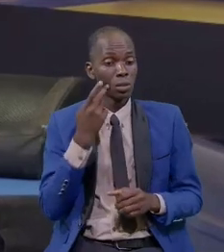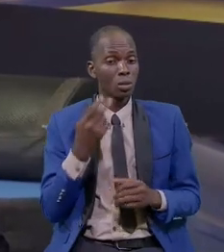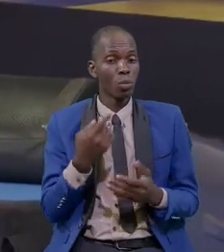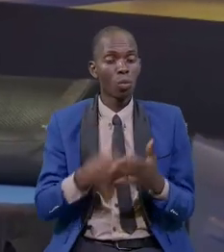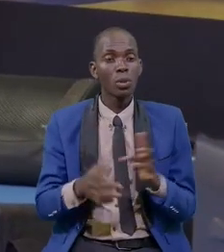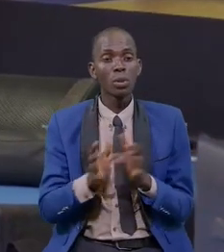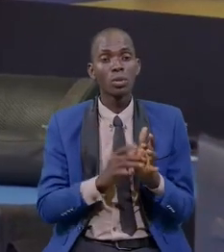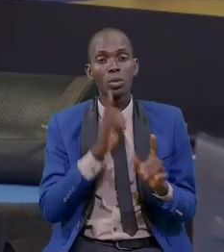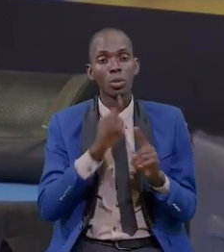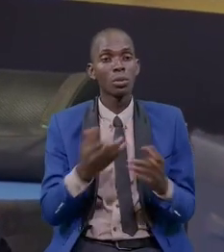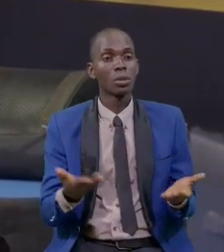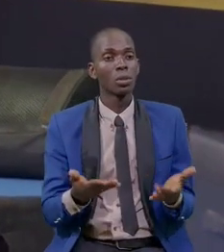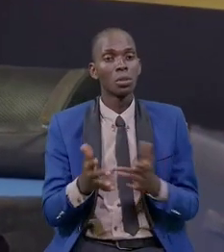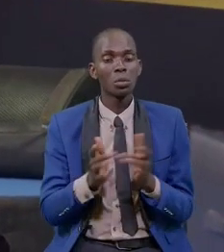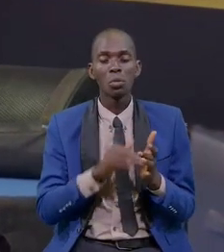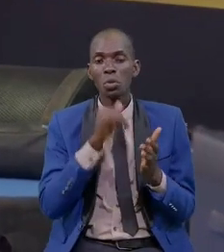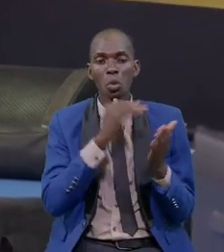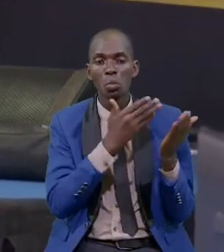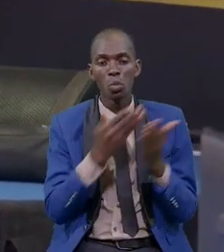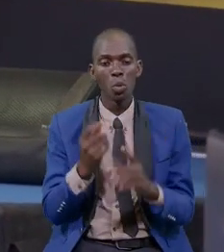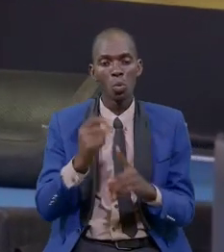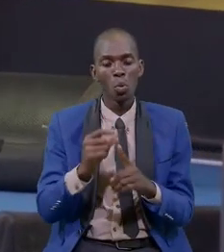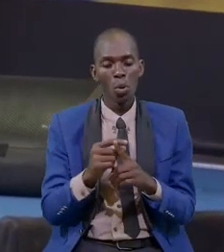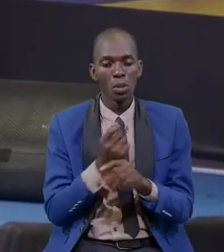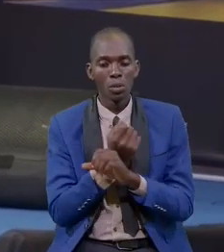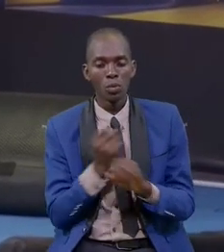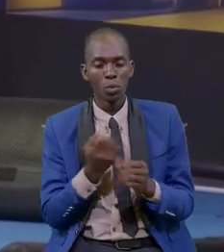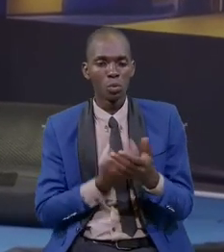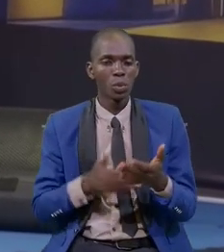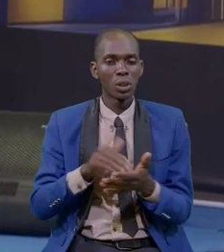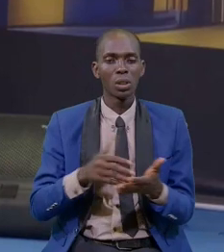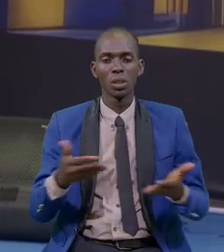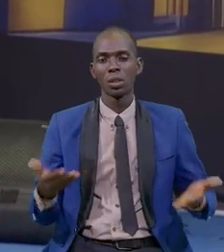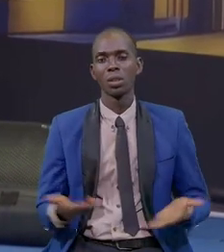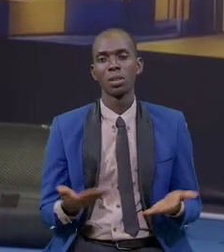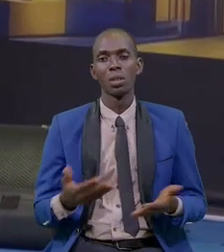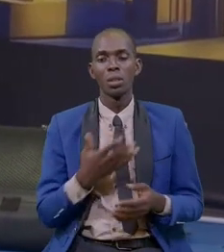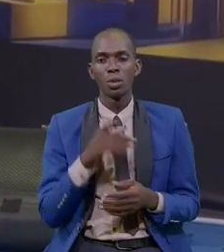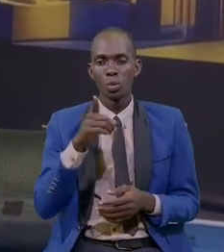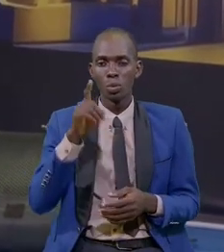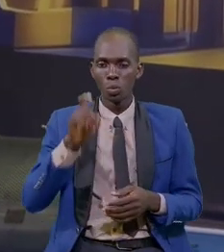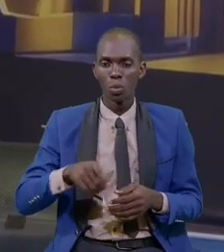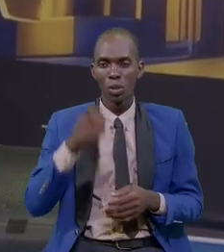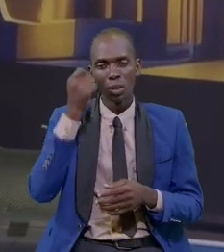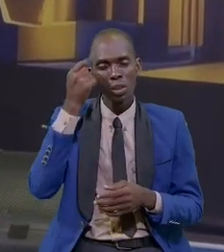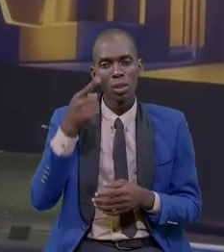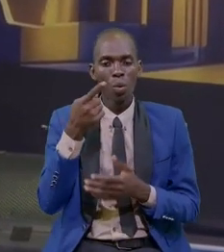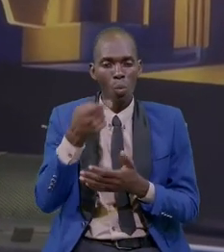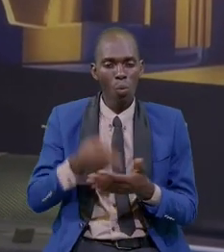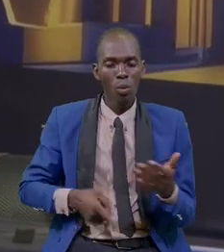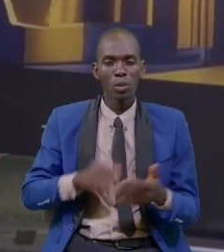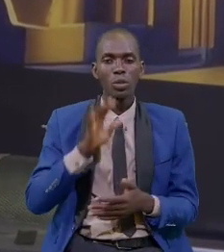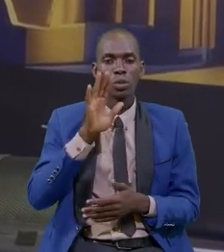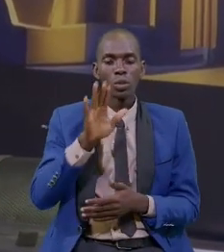salut. Il n'a pas parlé de la repentance. Ce homme avait besoin de comprendre ce qu'on appelle le voisinage. Et il